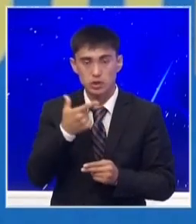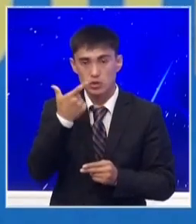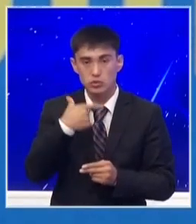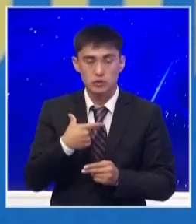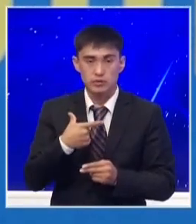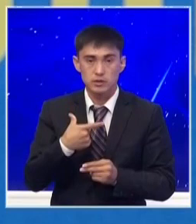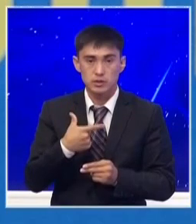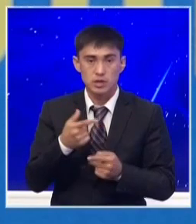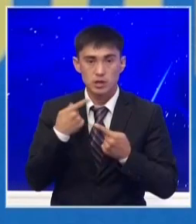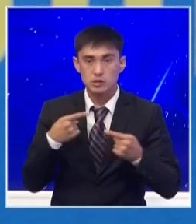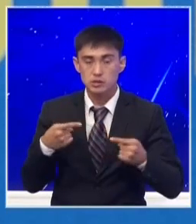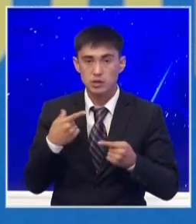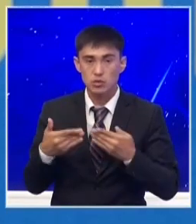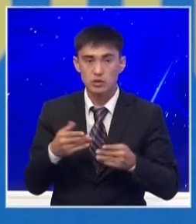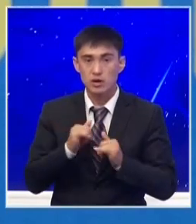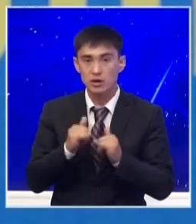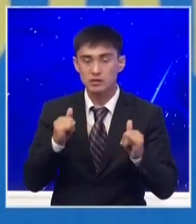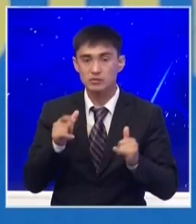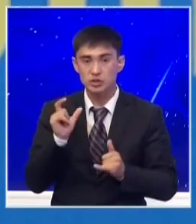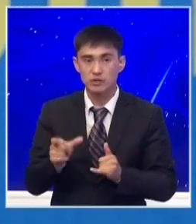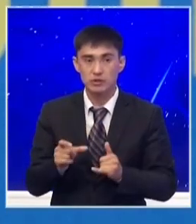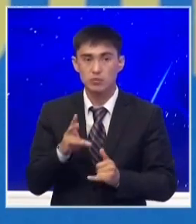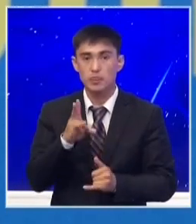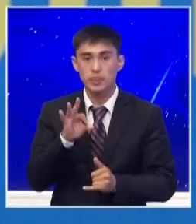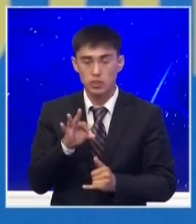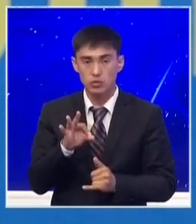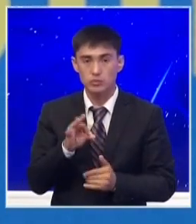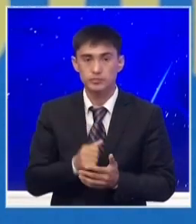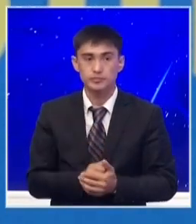эрудированный, разносторонне развитый человек, но